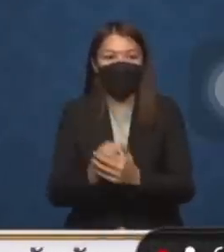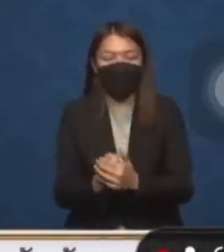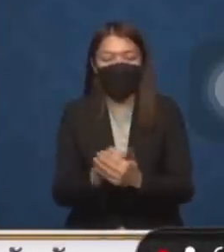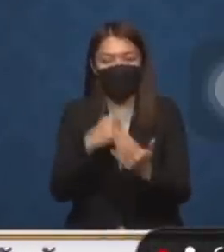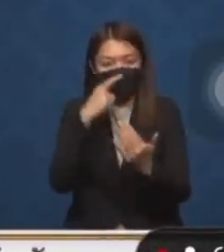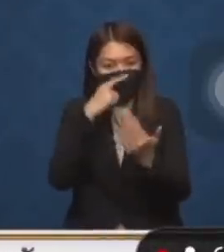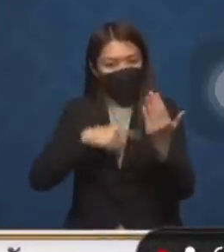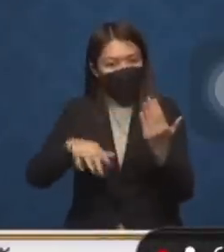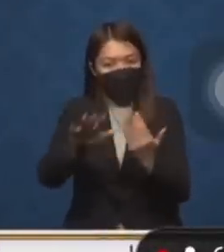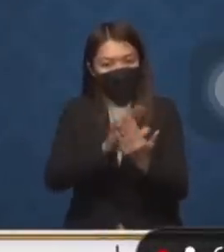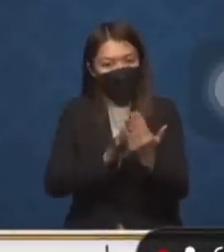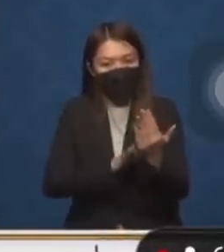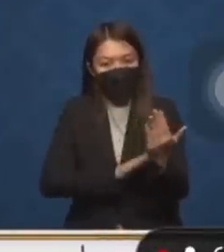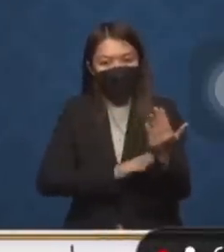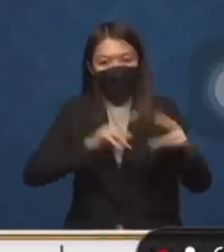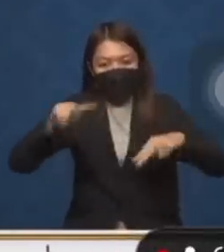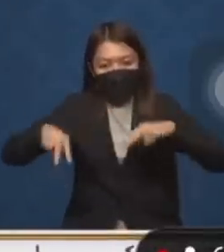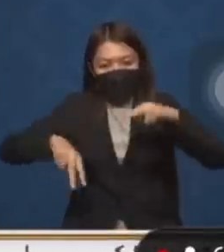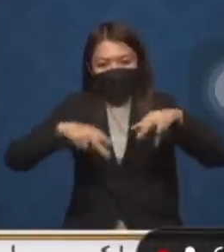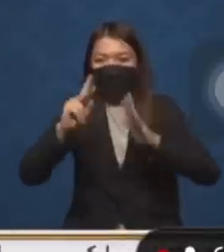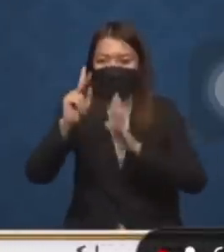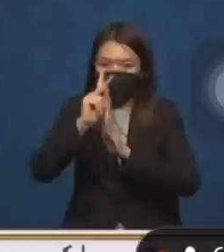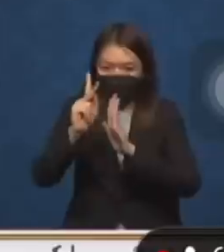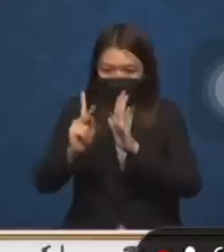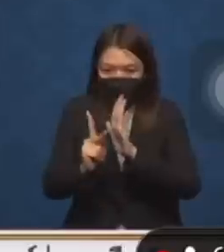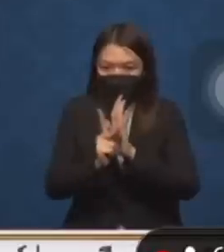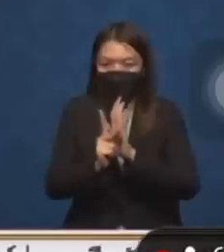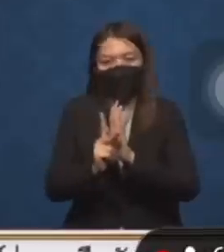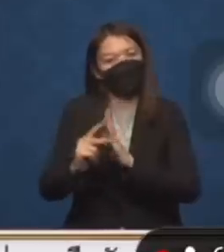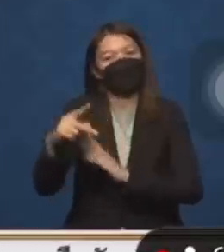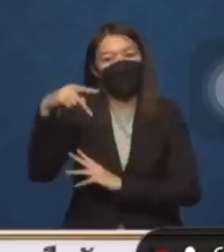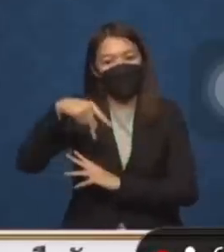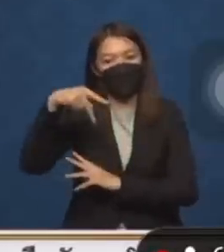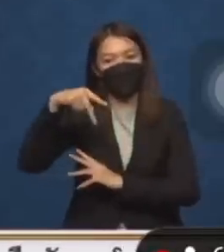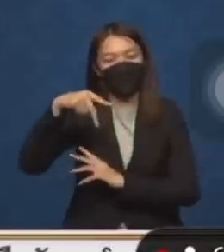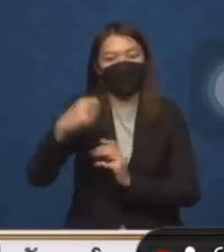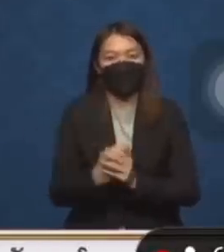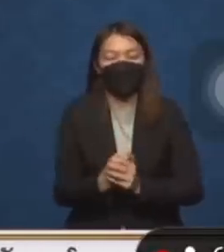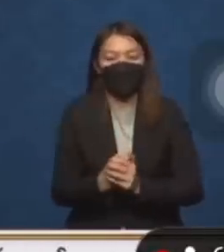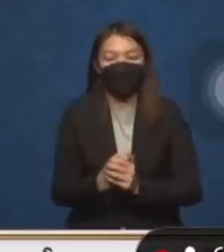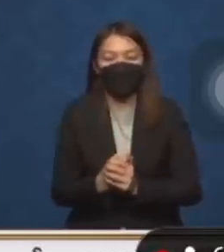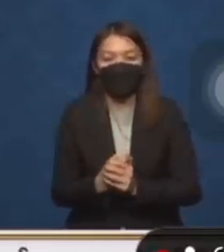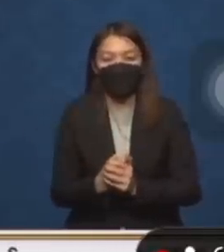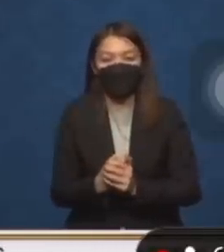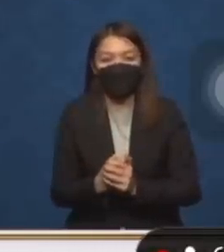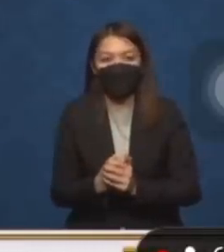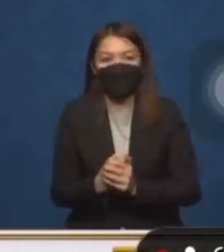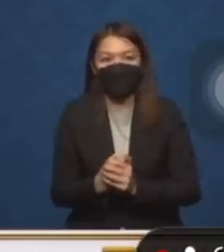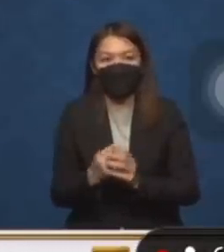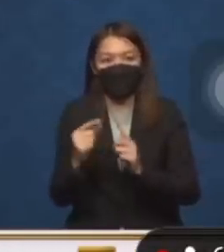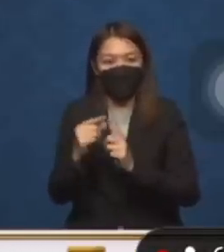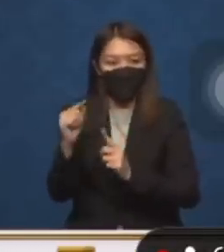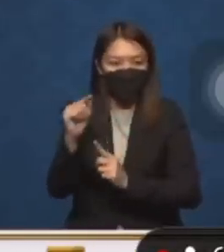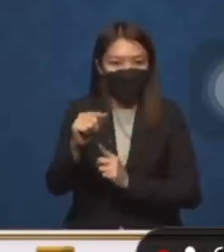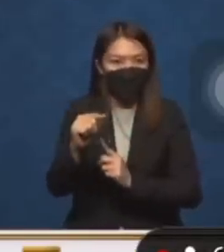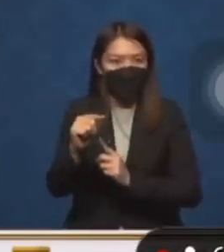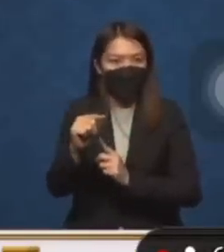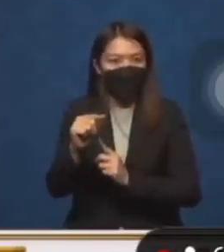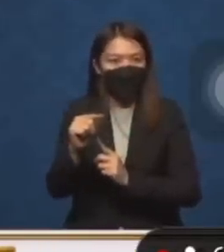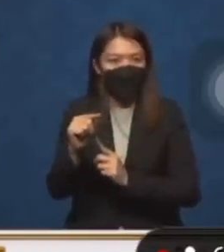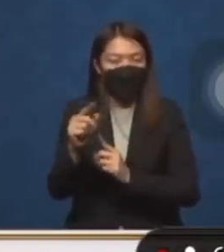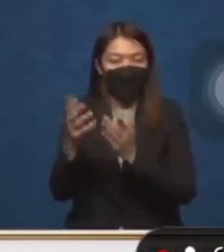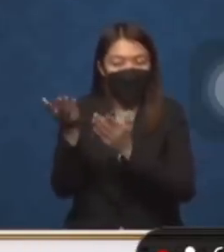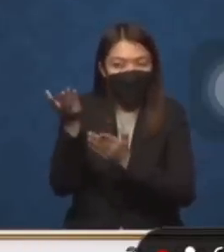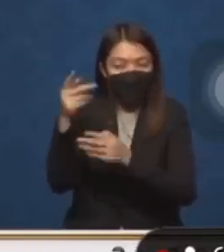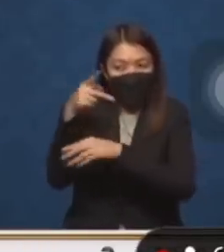เทศไยถูกปกครอง ดวยระบบกฎหมายแบพิศเชษคือระบบที่มีประกาศและคำสั่งของขณะรัตรปหารเป็